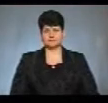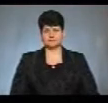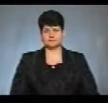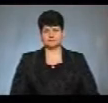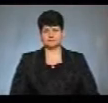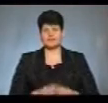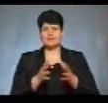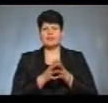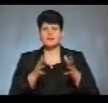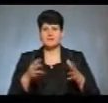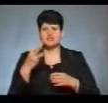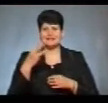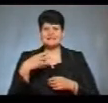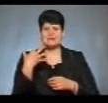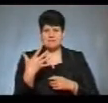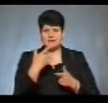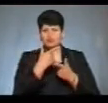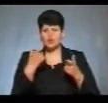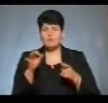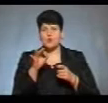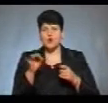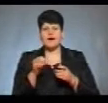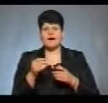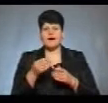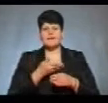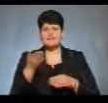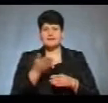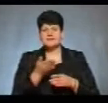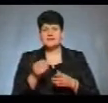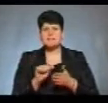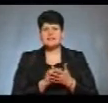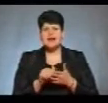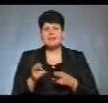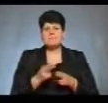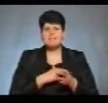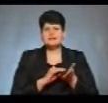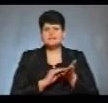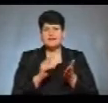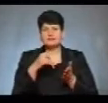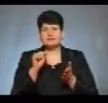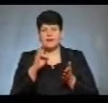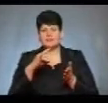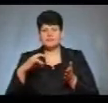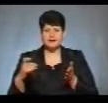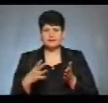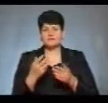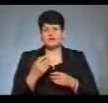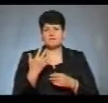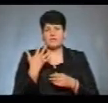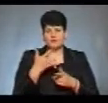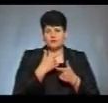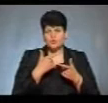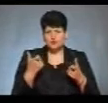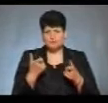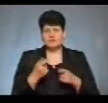Найбільше 35 повідомлень про агітаційні матеріали без вихідних даних. 5 повідомлень про розміщення агітаційних